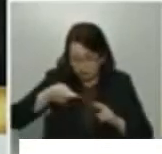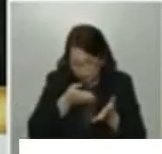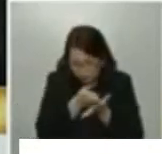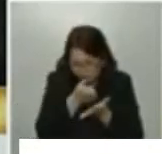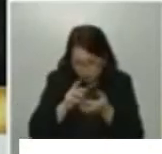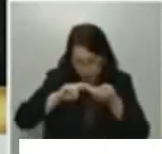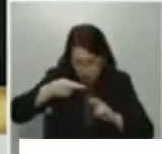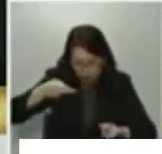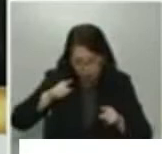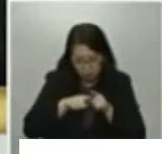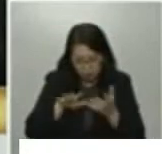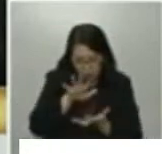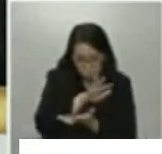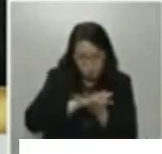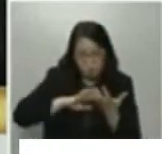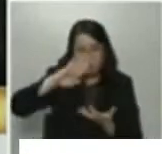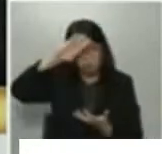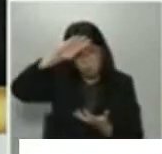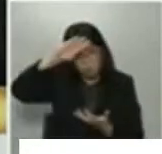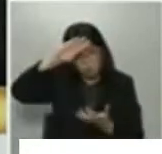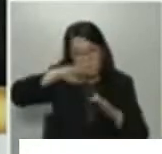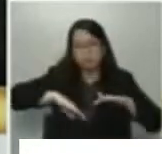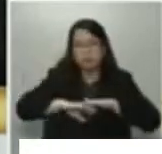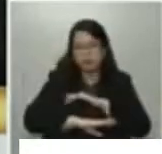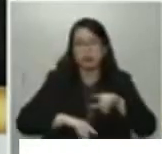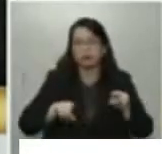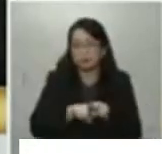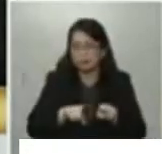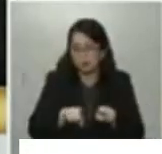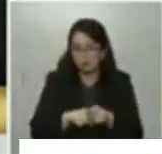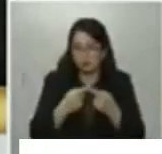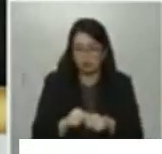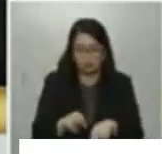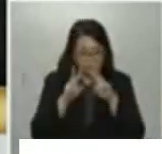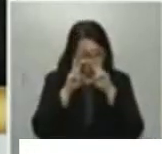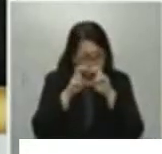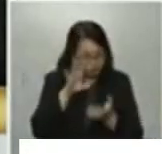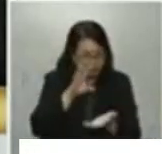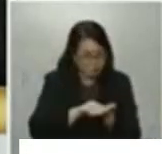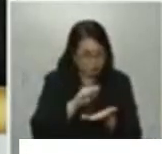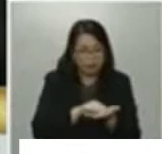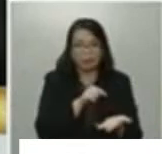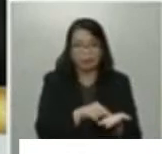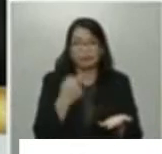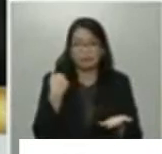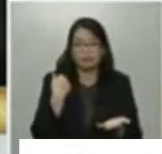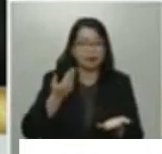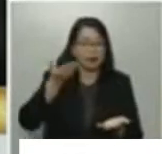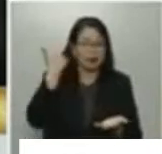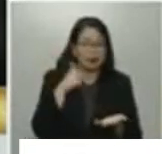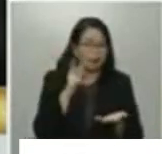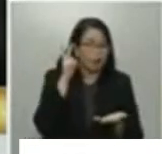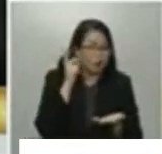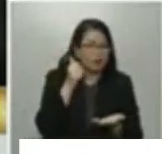แต่เป็นตัวเดียวกันซึ่งมีการศึกษาไว้บ้างในการระบาดครั้งก่อนๆก็ข้อดีก็คือ